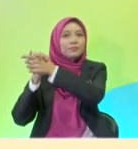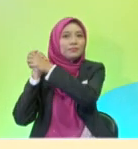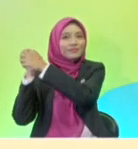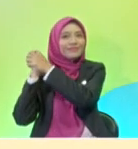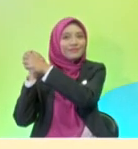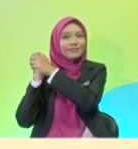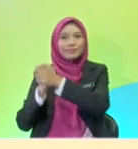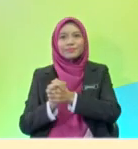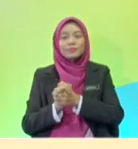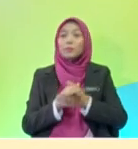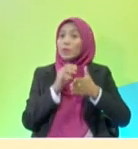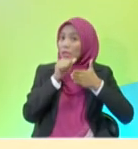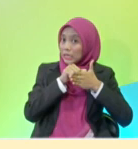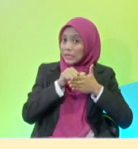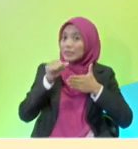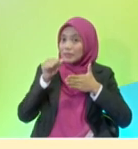yang terakhir